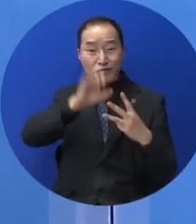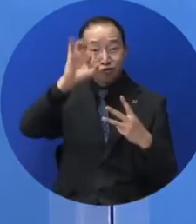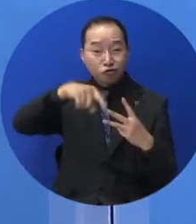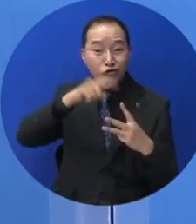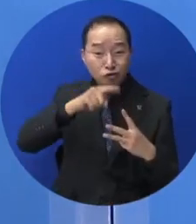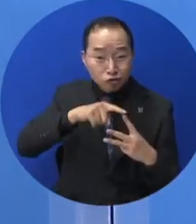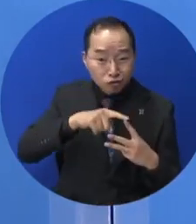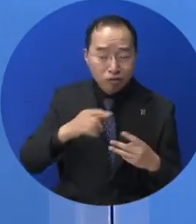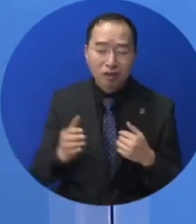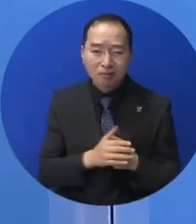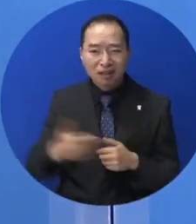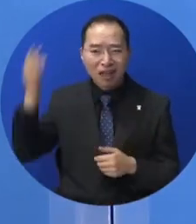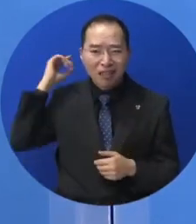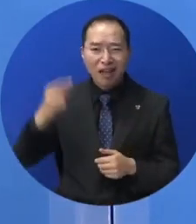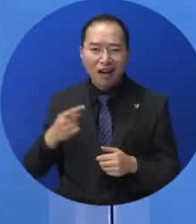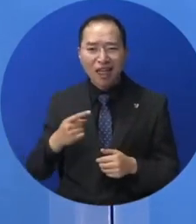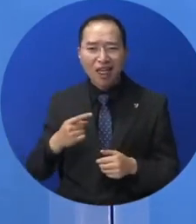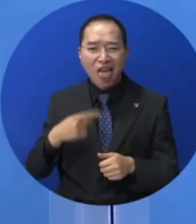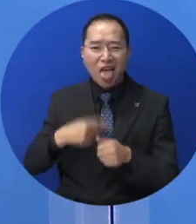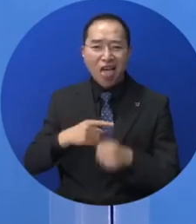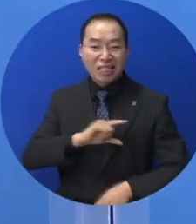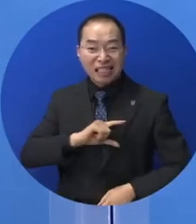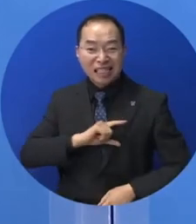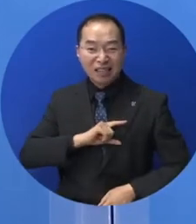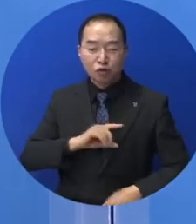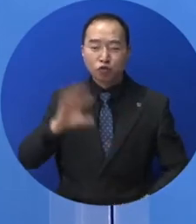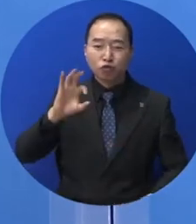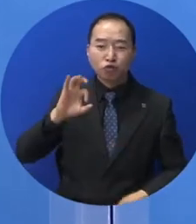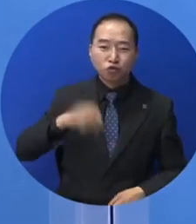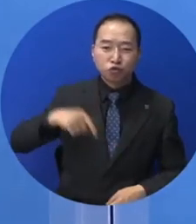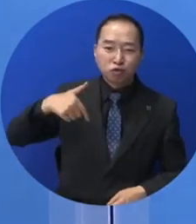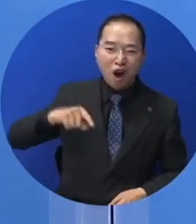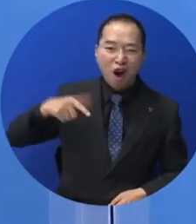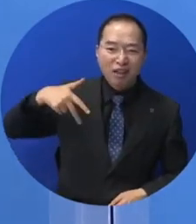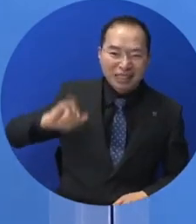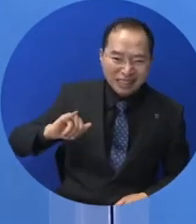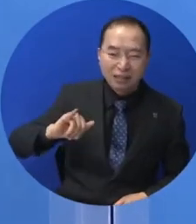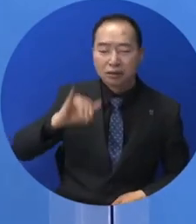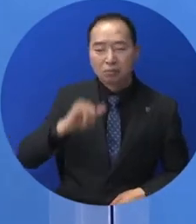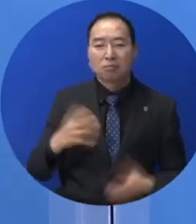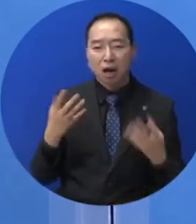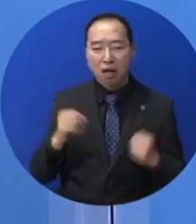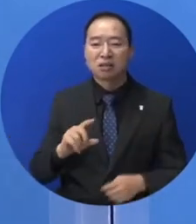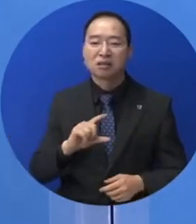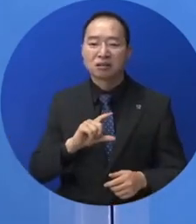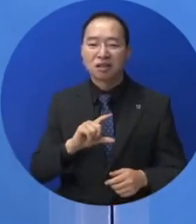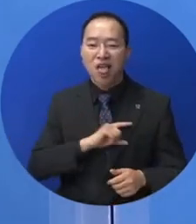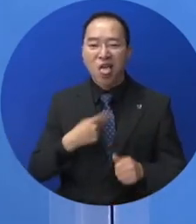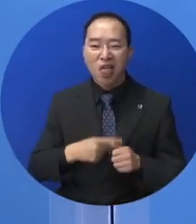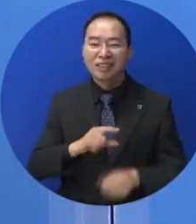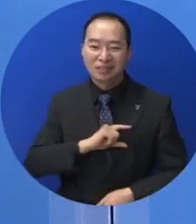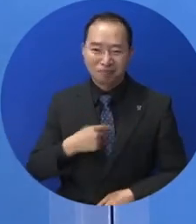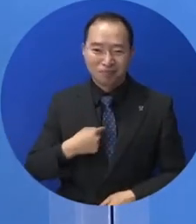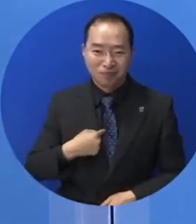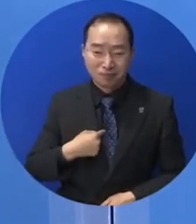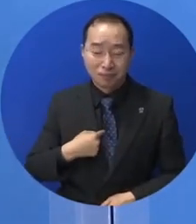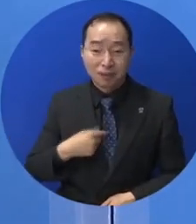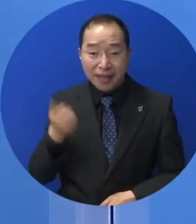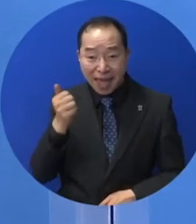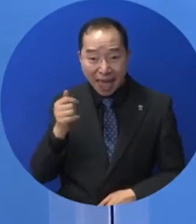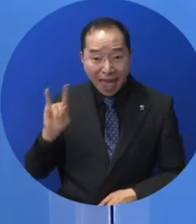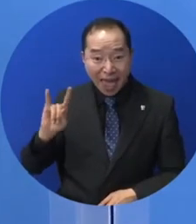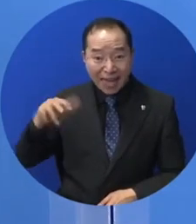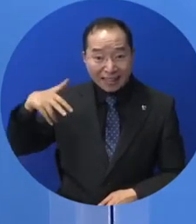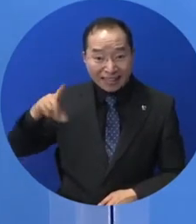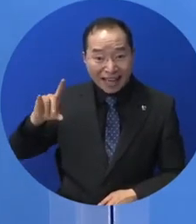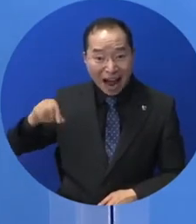이런 식이었지 않습니까? 근데 이제 사실은 우거지는 이제 저를 표현한 것 뒤에 이제 해장국. 저는 좀 소탈한 서민시장이 되고 싶어요.